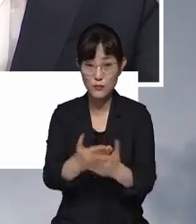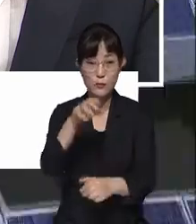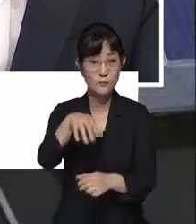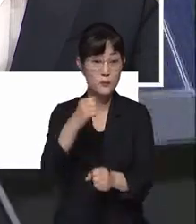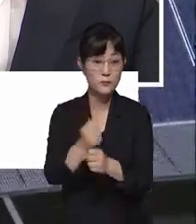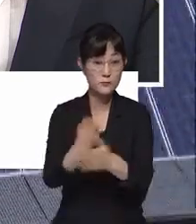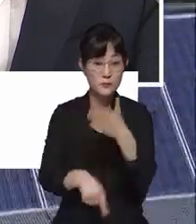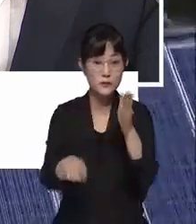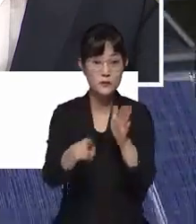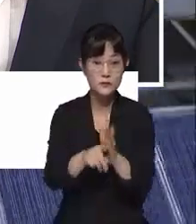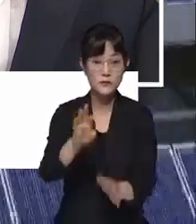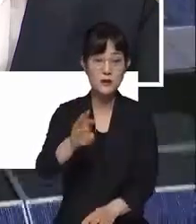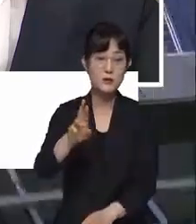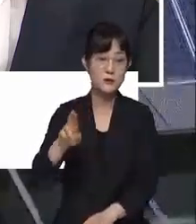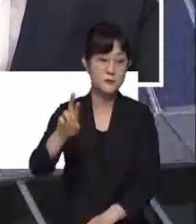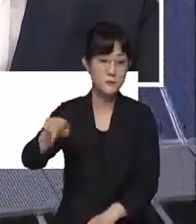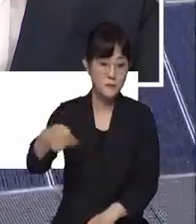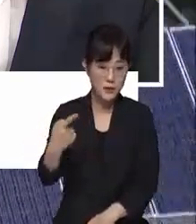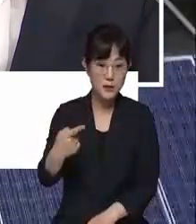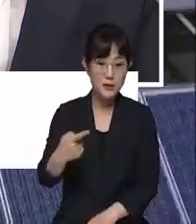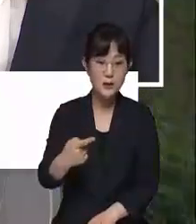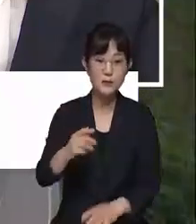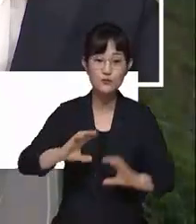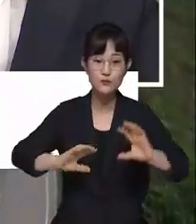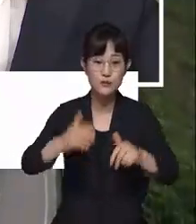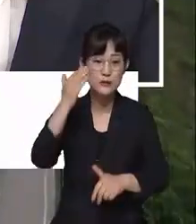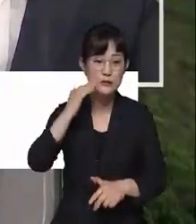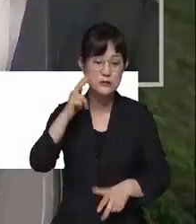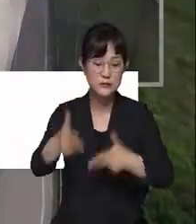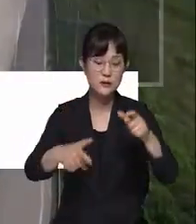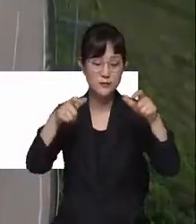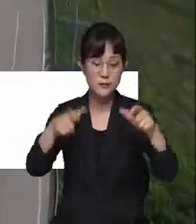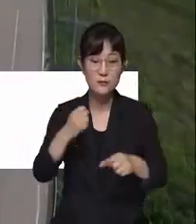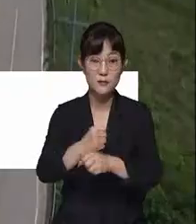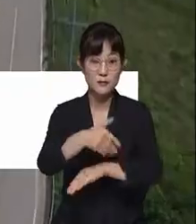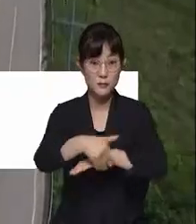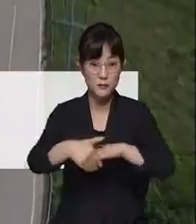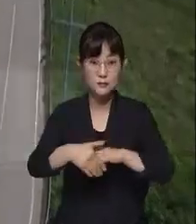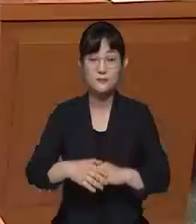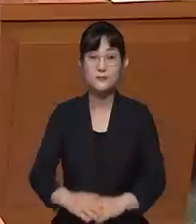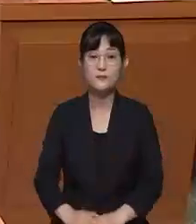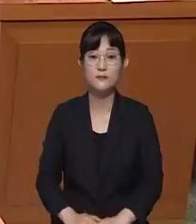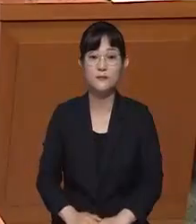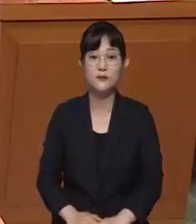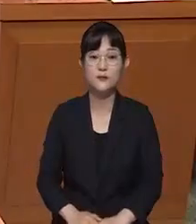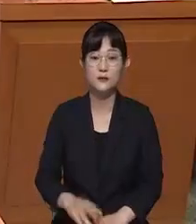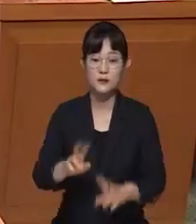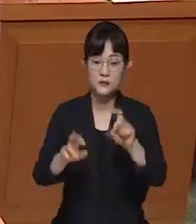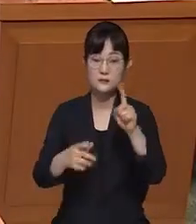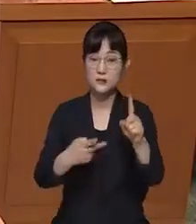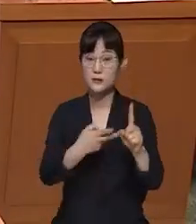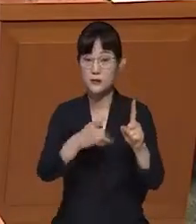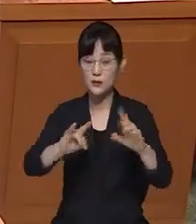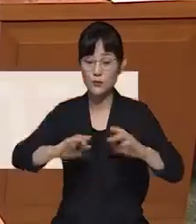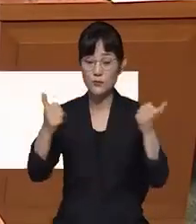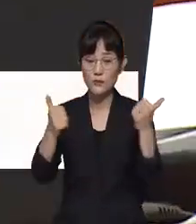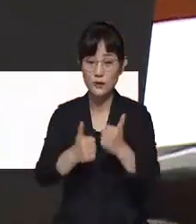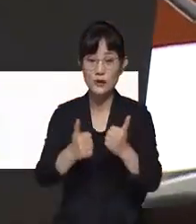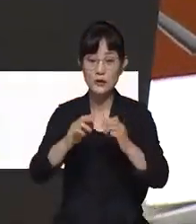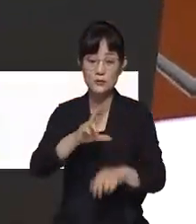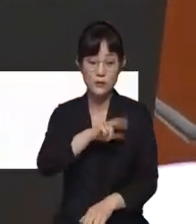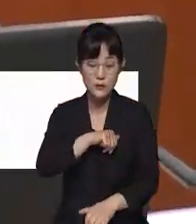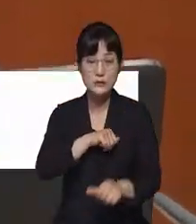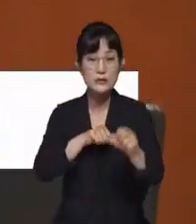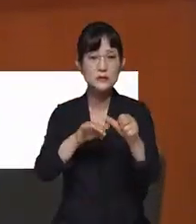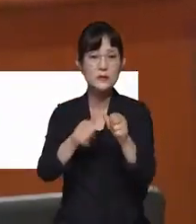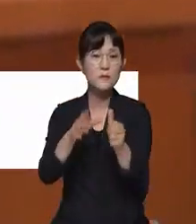위해서 아리백 전용 국가그린 산단 같은 걸 조성해볼 계획이고. 이 밖에 21대 국회에서 전남 5명